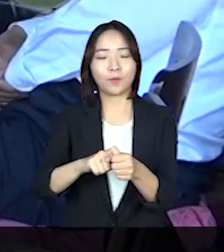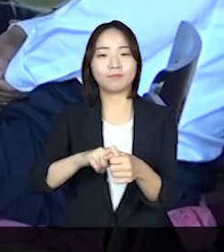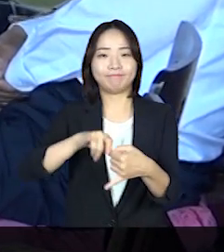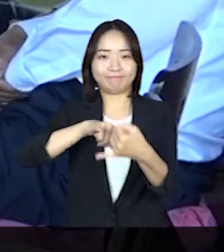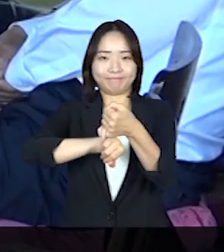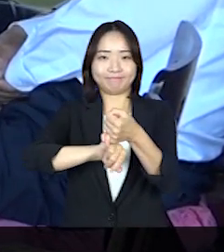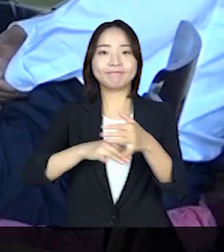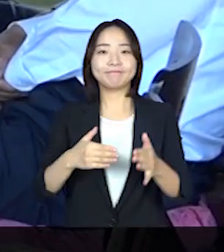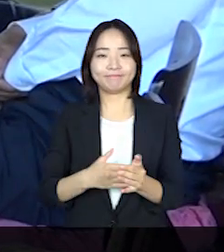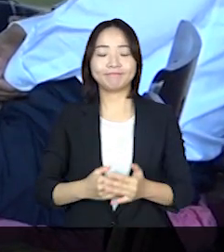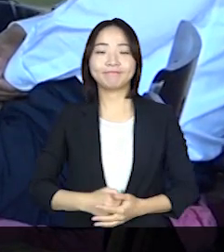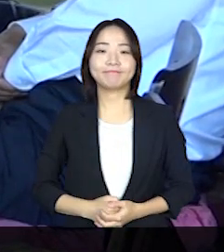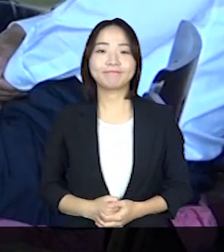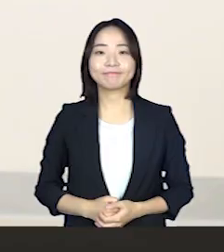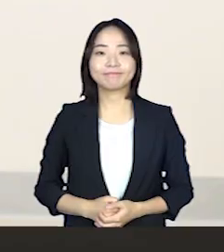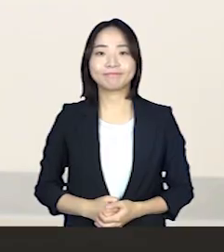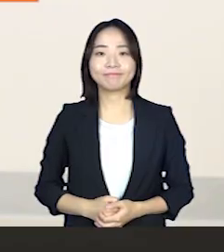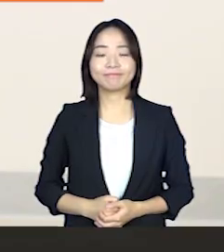나가기로 했습니다.